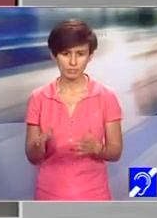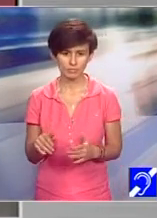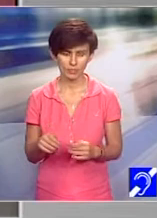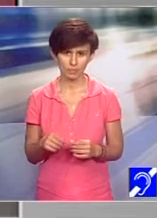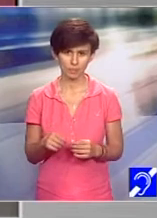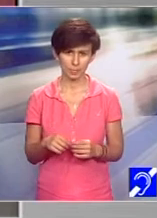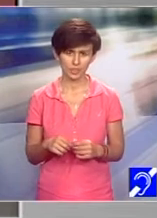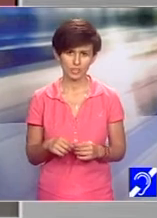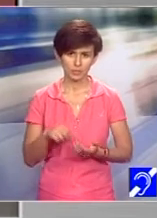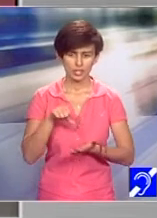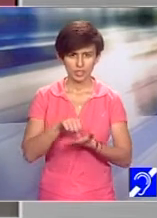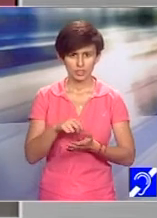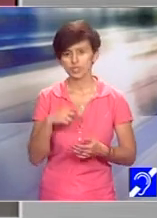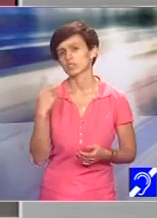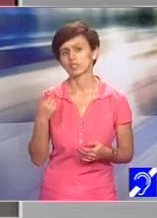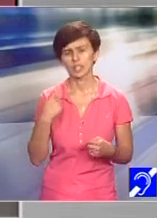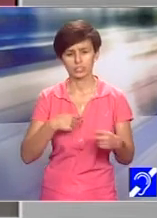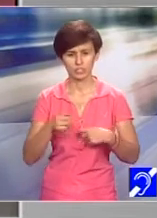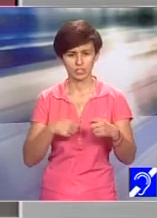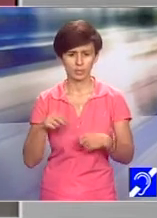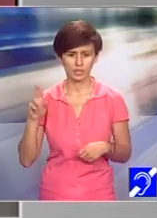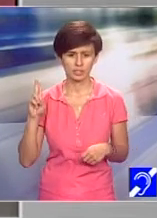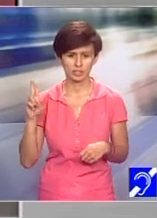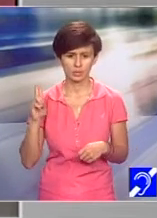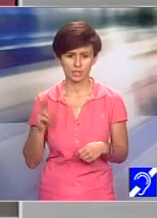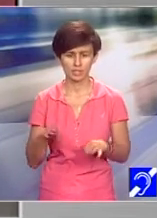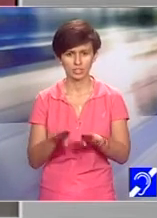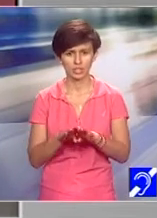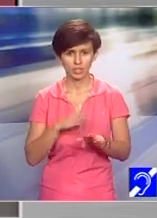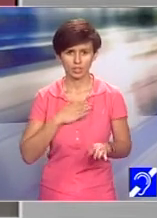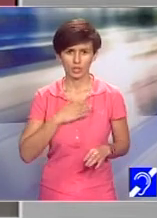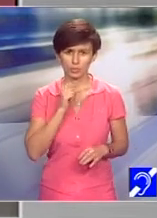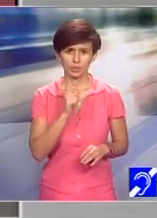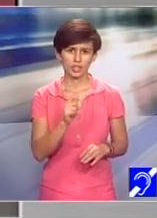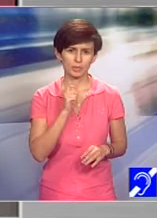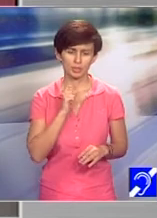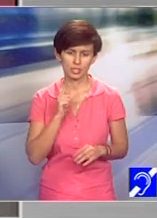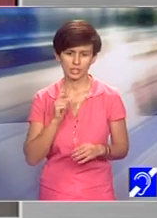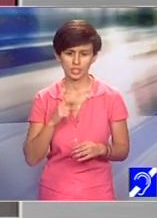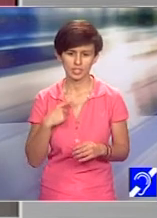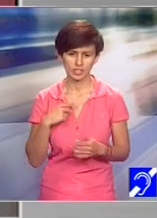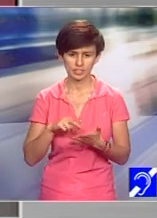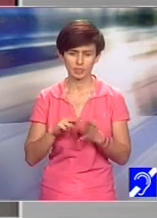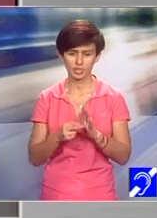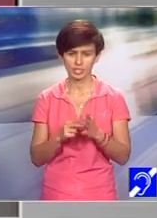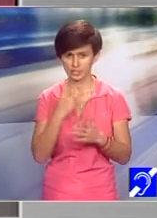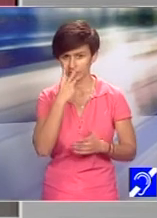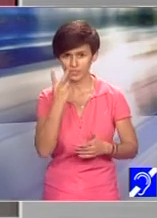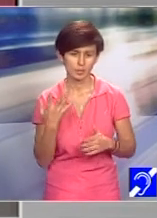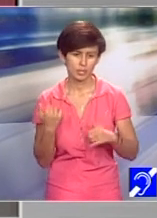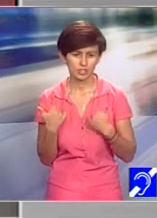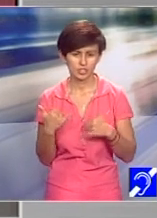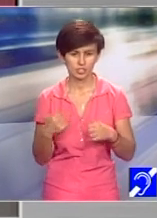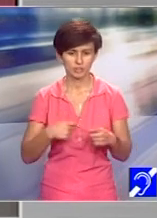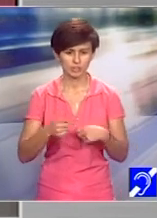Pornește în centrul orașului, în Piața Unirii. Colegul nostru Ionel Respuc, reporter al telejurnalului, e acolo pregătit. Să vedem ce se întâmplă în